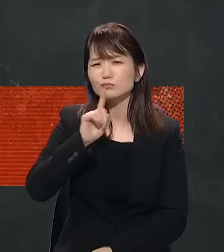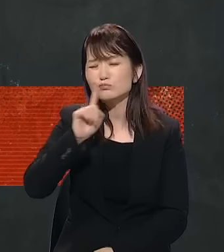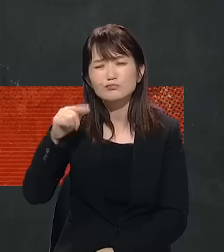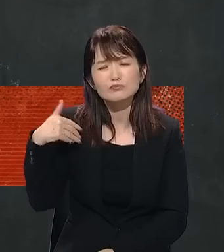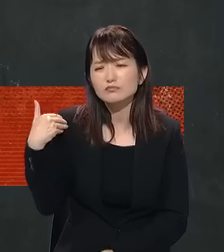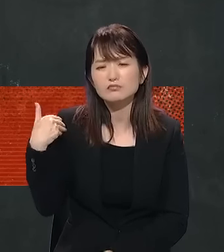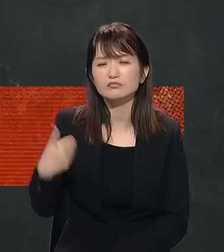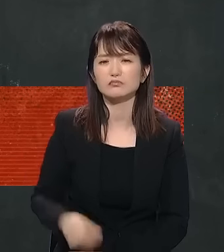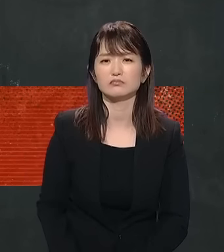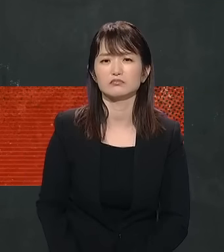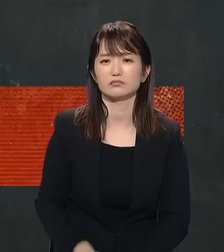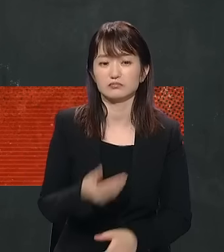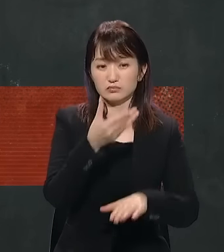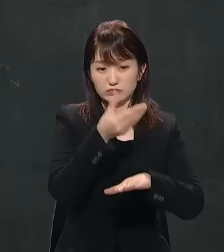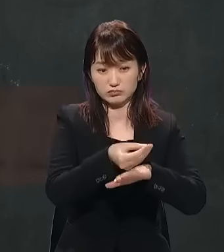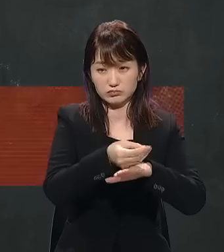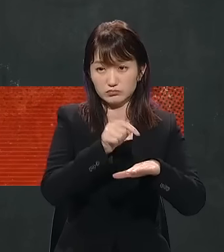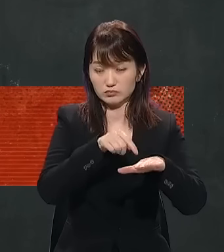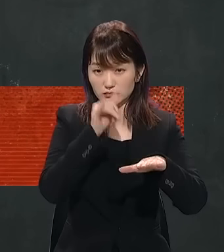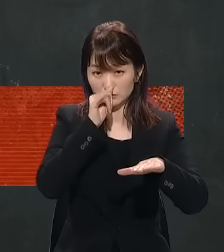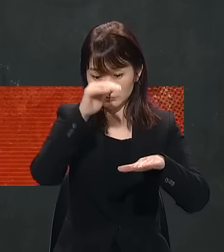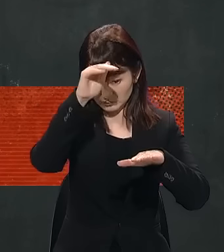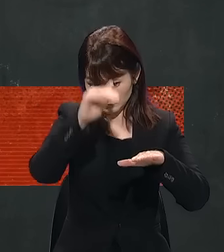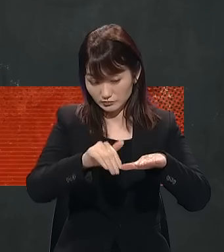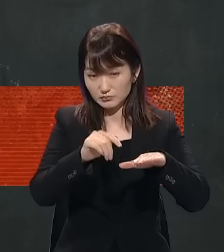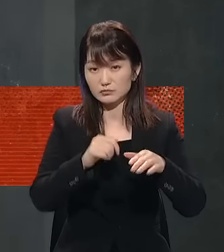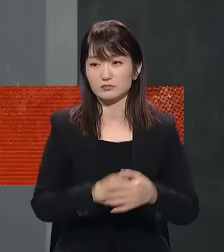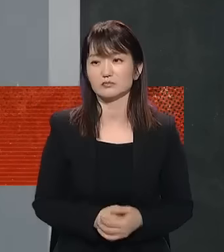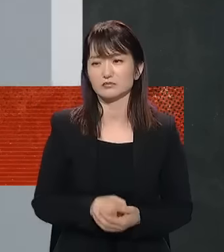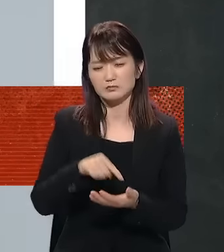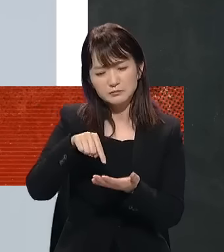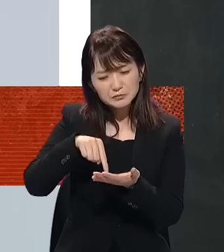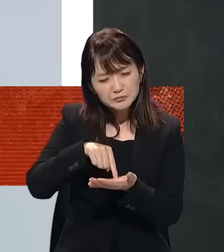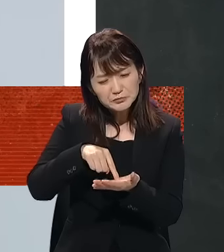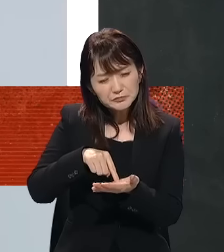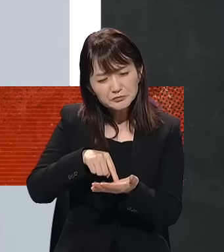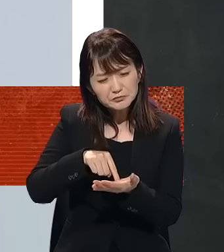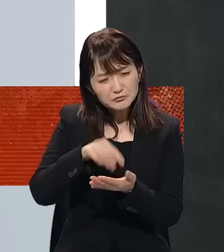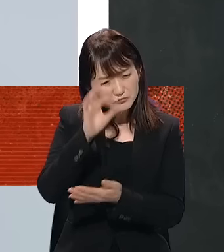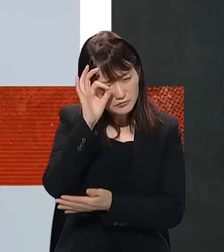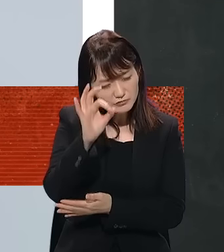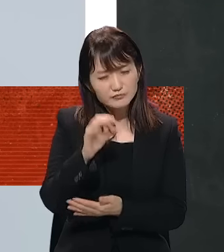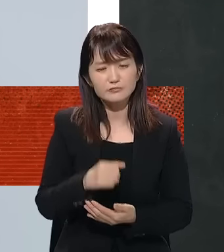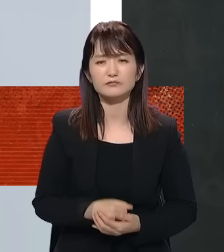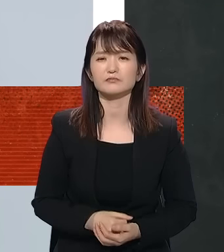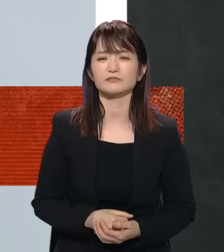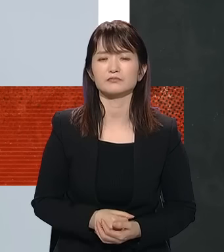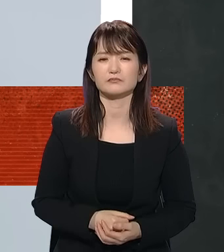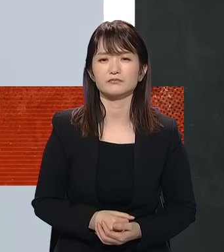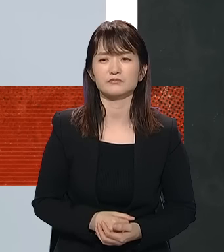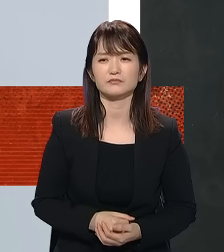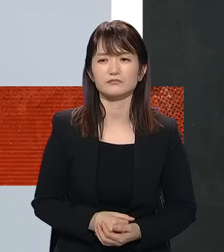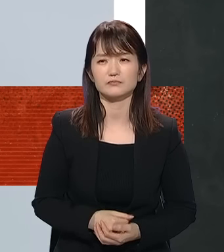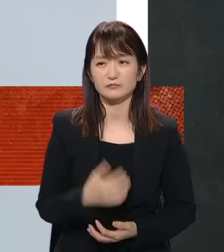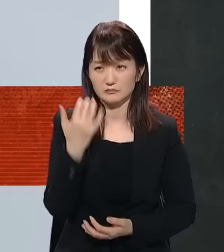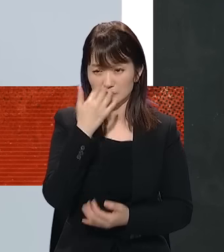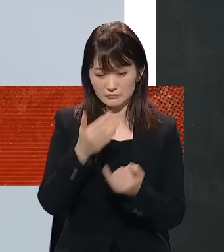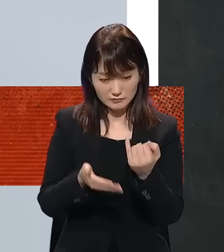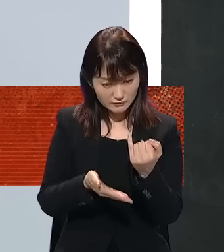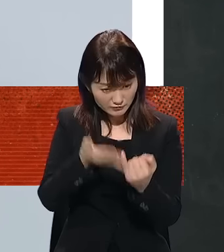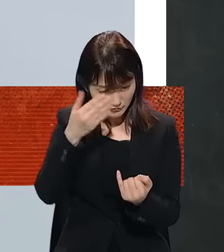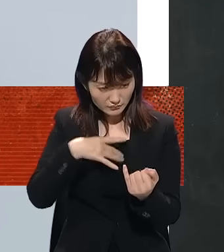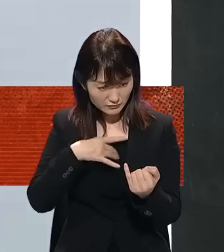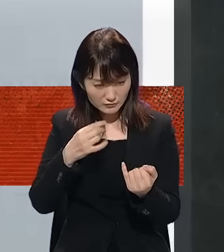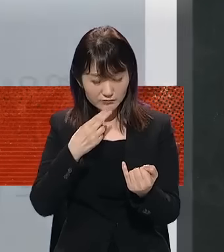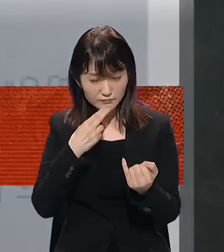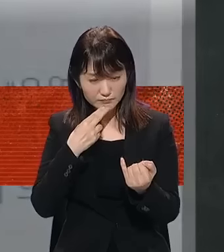왜냐하면 녹취록이 있다라는데 그 내용은 외로워 보여서 그랬다. 뭐 어쨌건 성추행의 고의는 없다라는